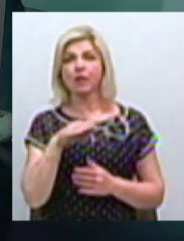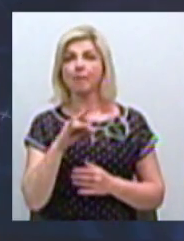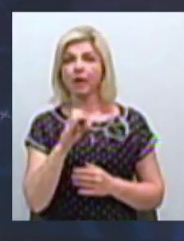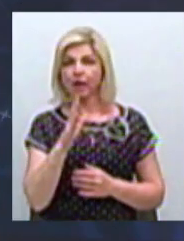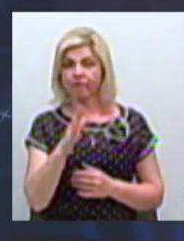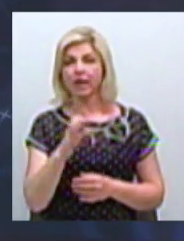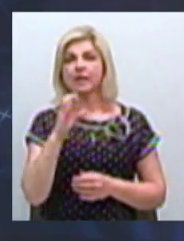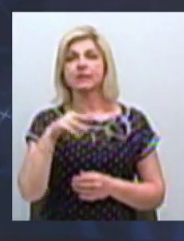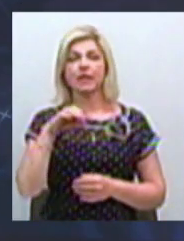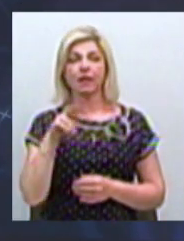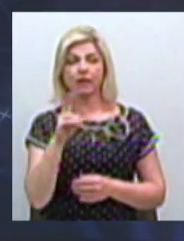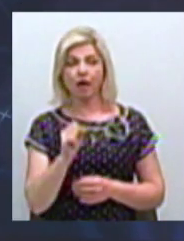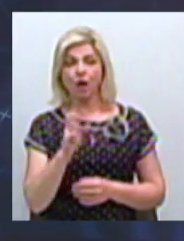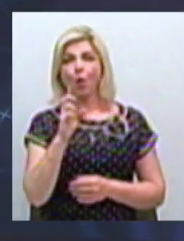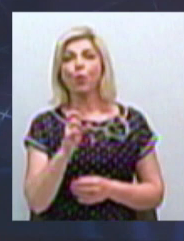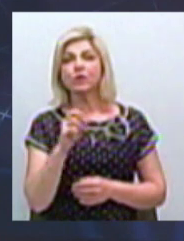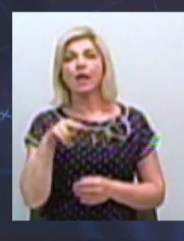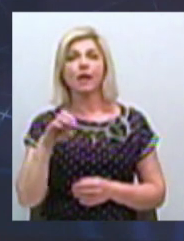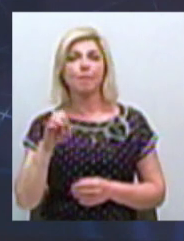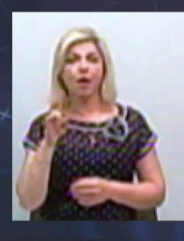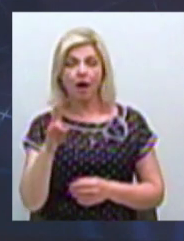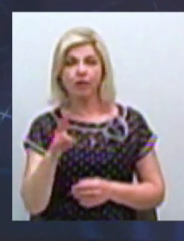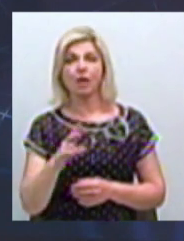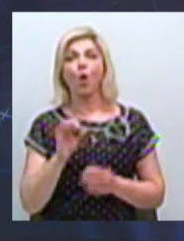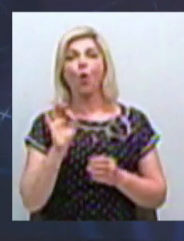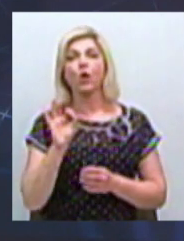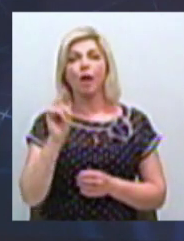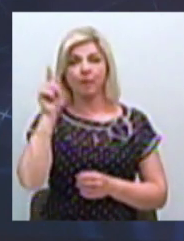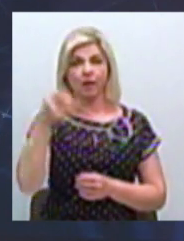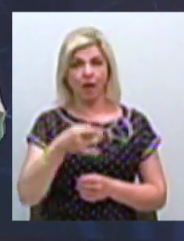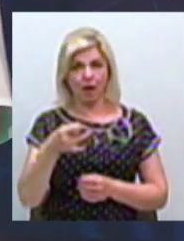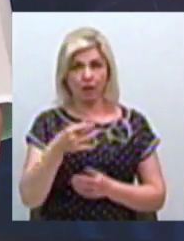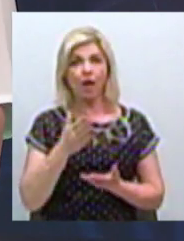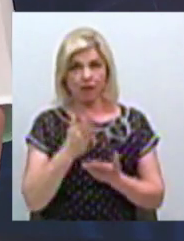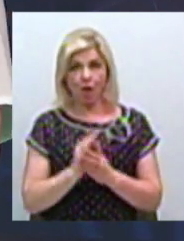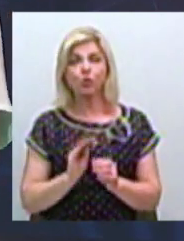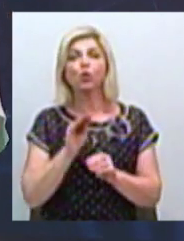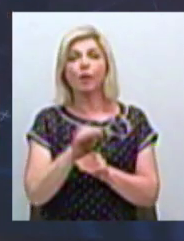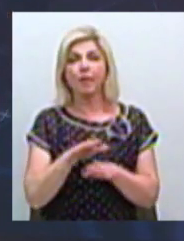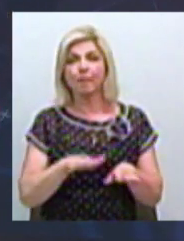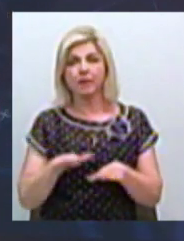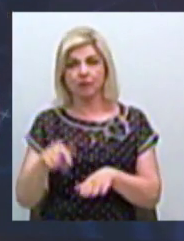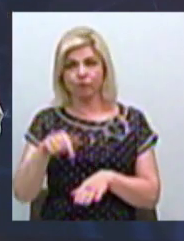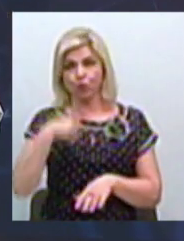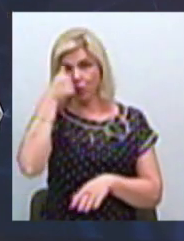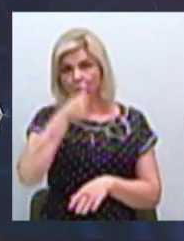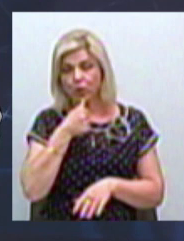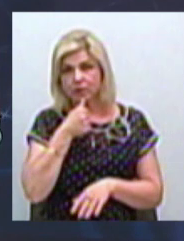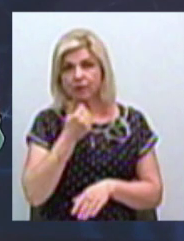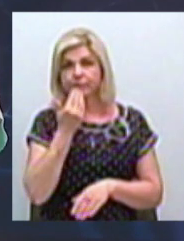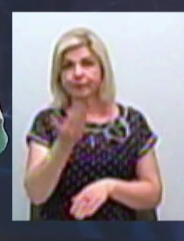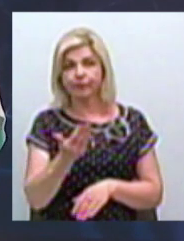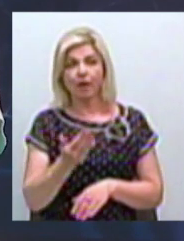Стрілка, Прибой, Бузький лиман, Корабельний район. Чи є додаткові місця в цьому році? Не можу сказати, я ж не